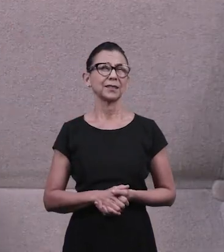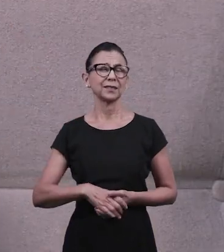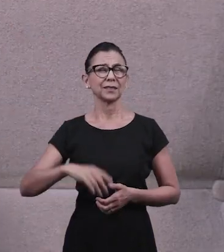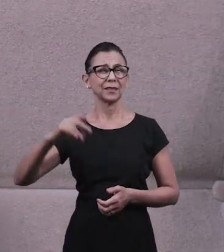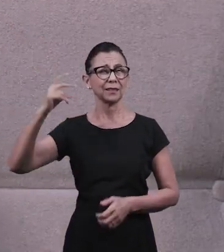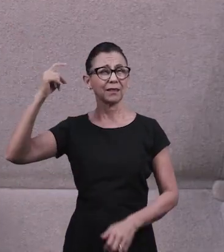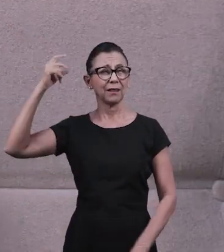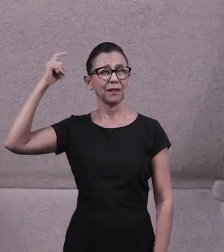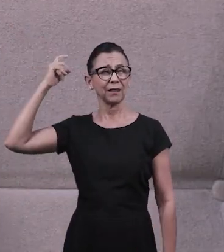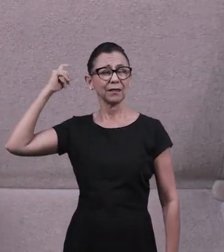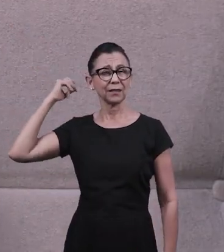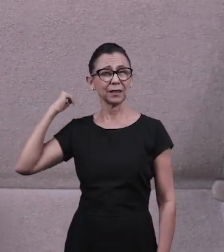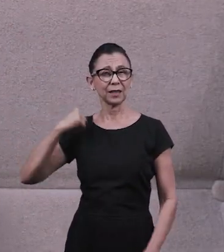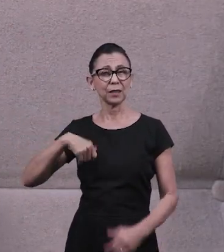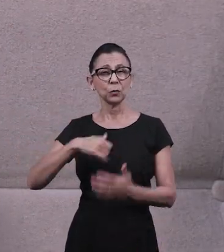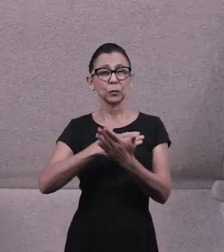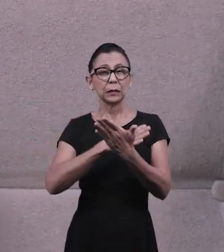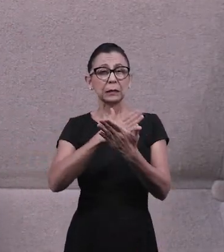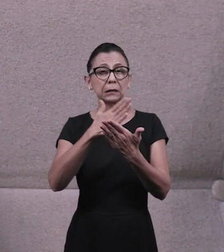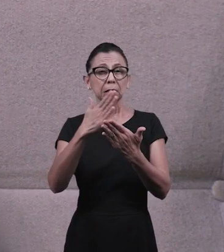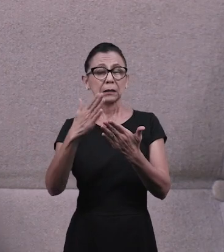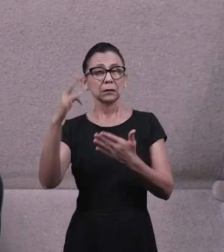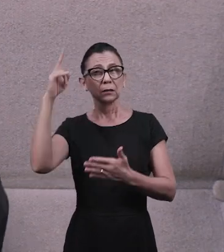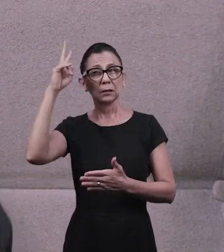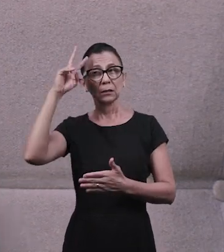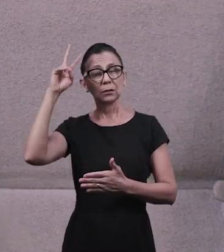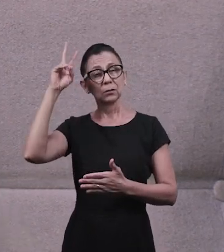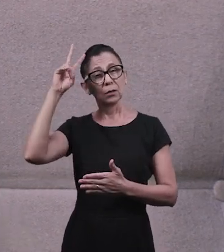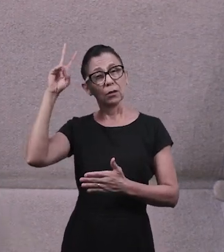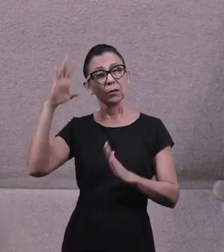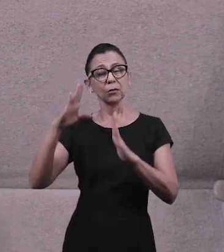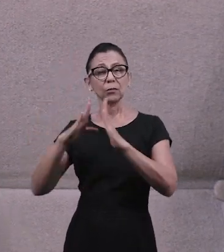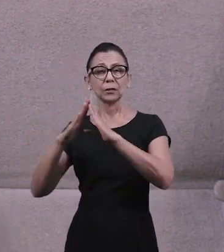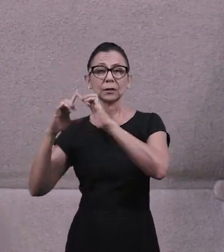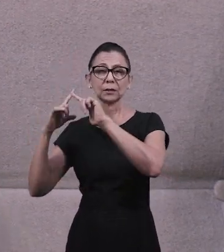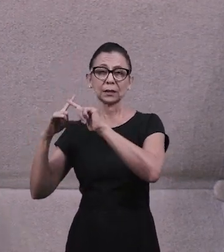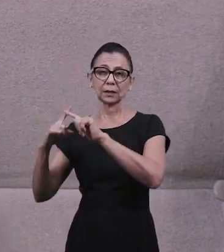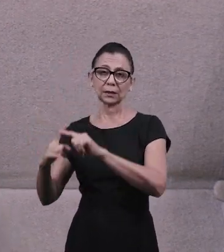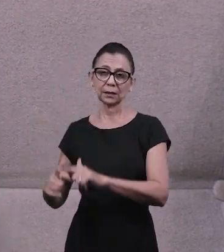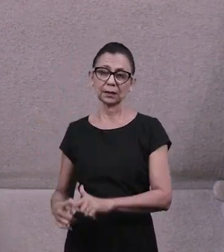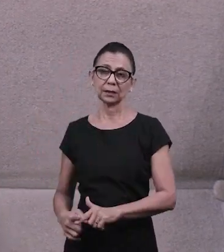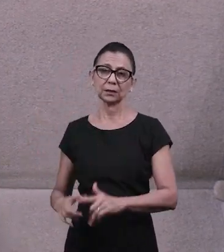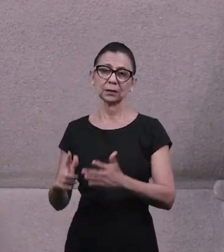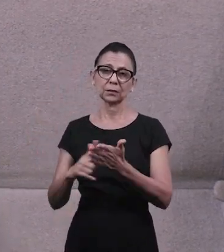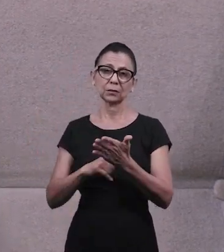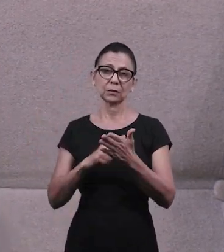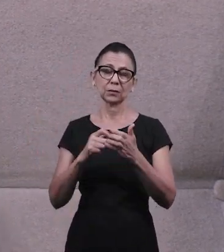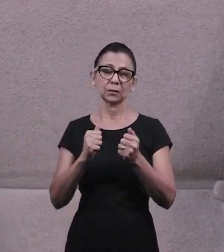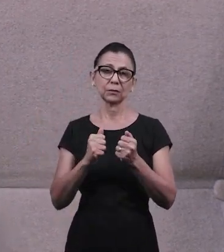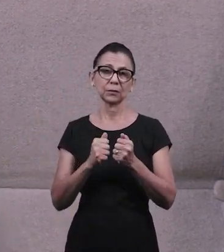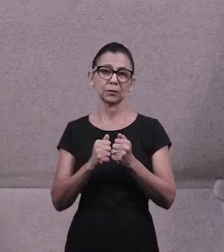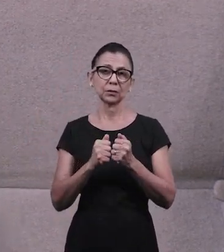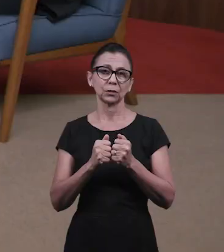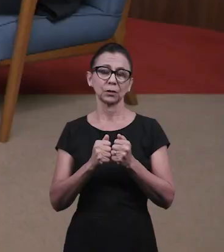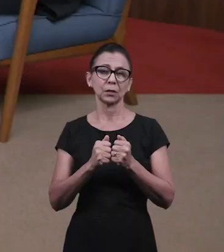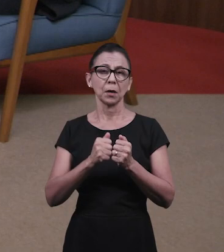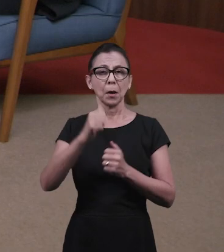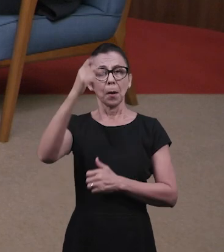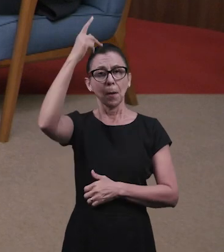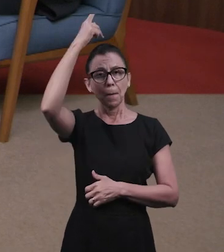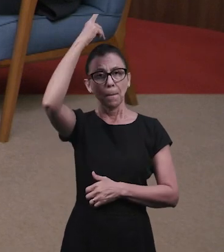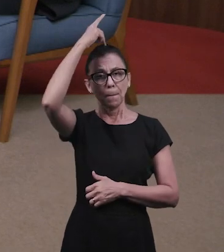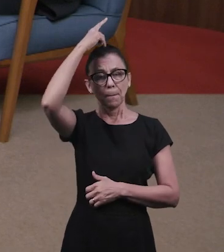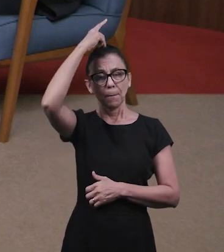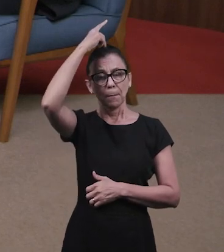depuis le début de l'histoire de l'Église, à la Pentecôte, les oppositions étaient toujours présentes.